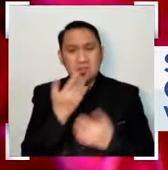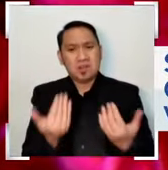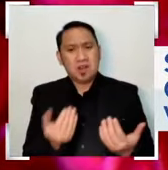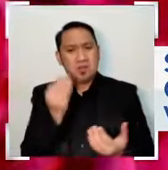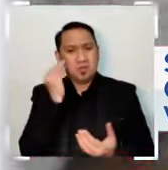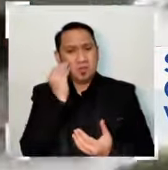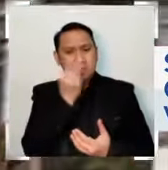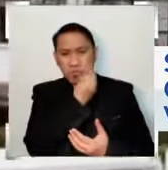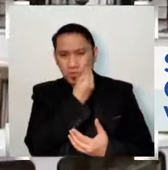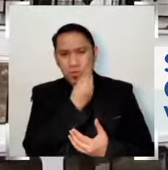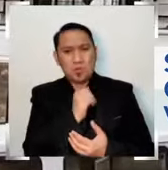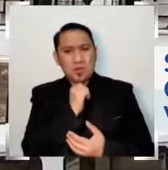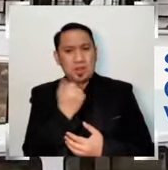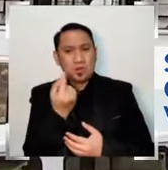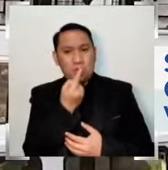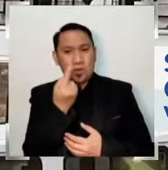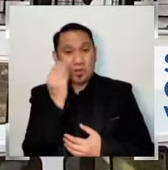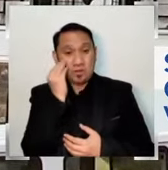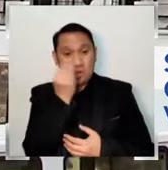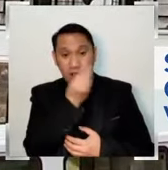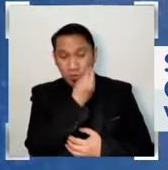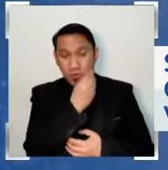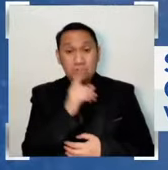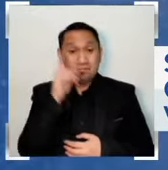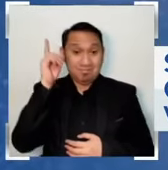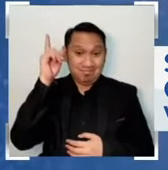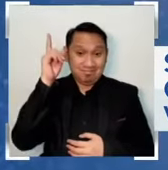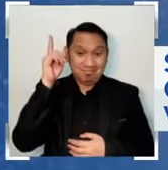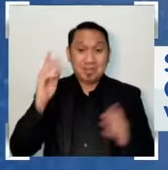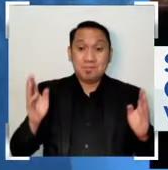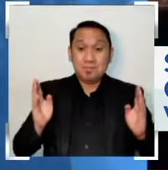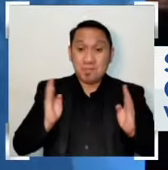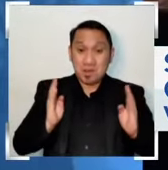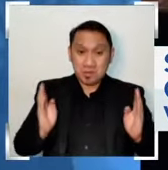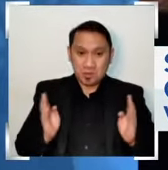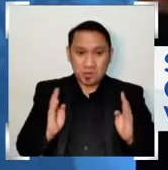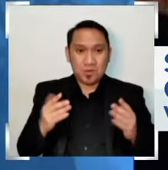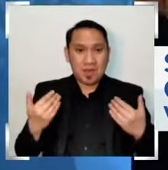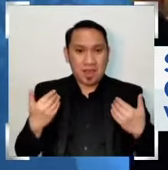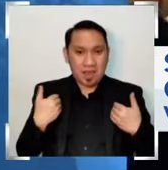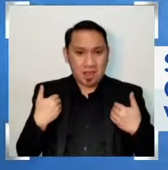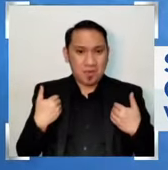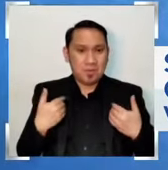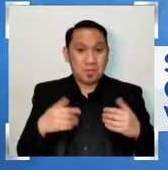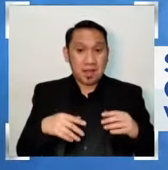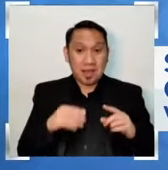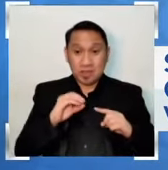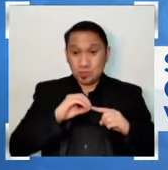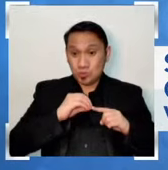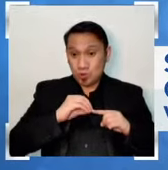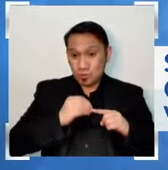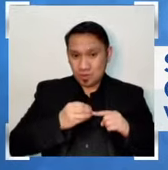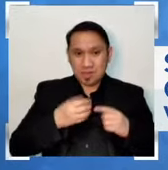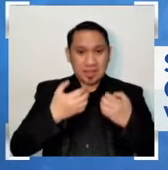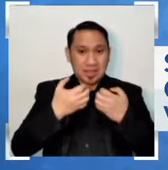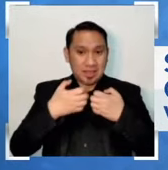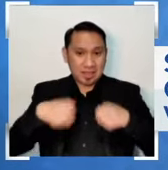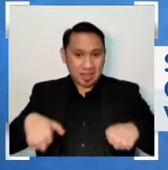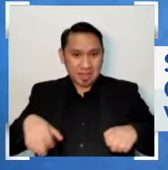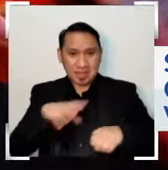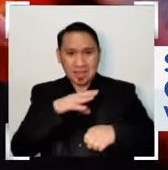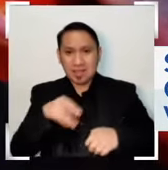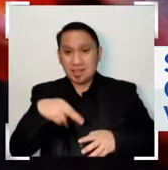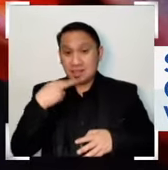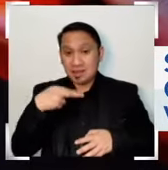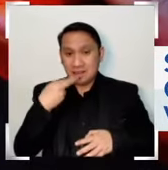flowers ang laman. Sa isang flower shop sa Baguio, may pa-strawberry, itlog, at bigas. Sabi na nagtitinda